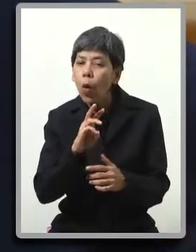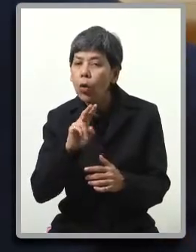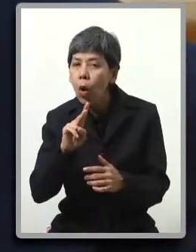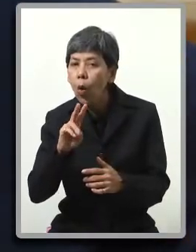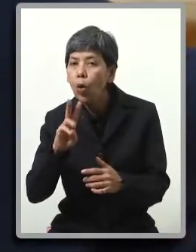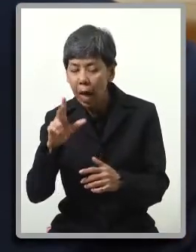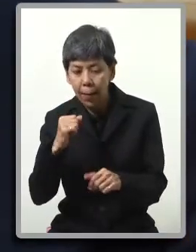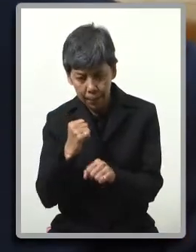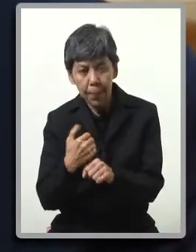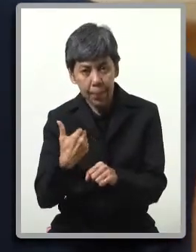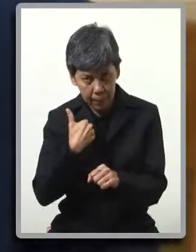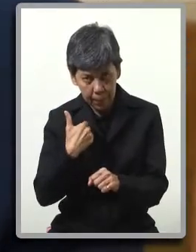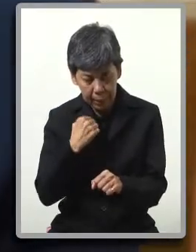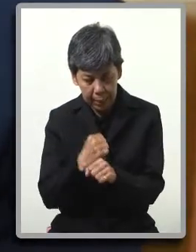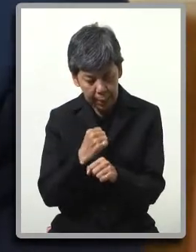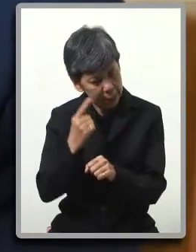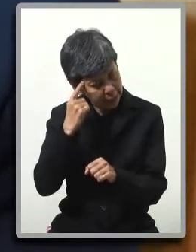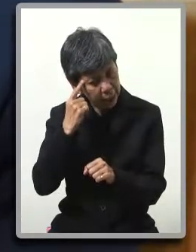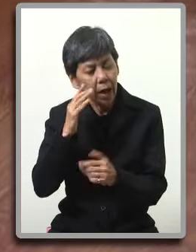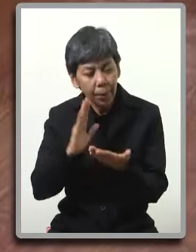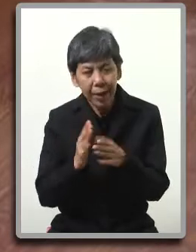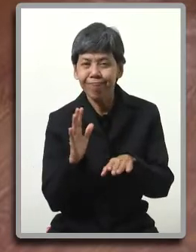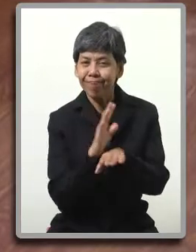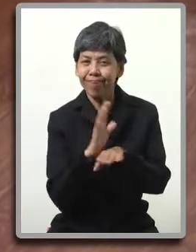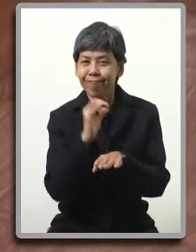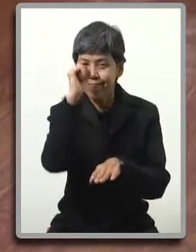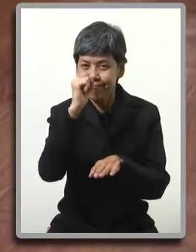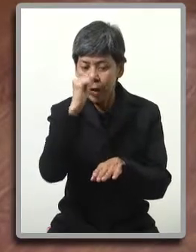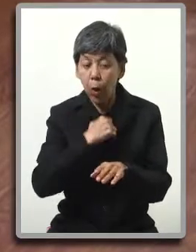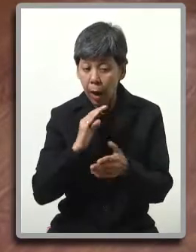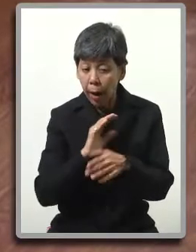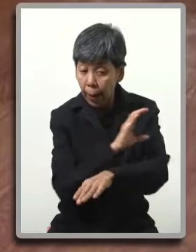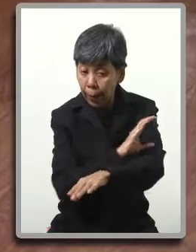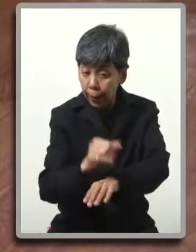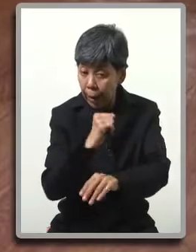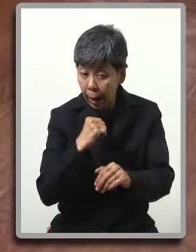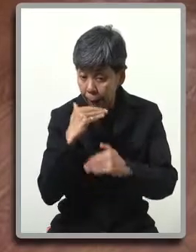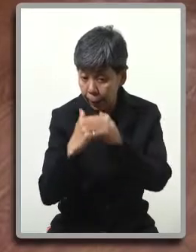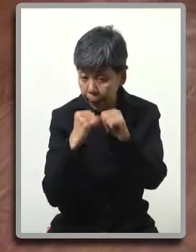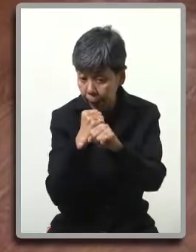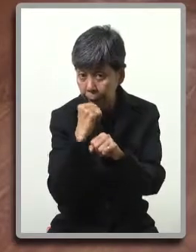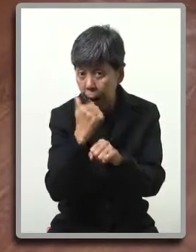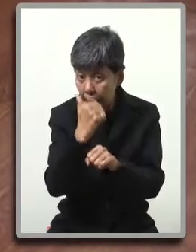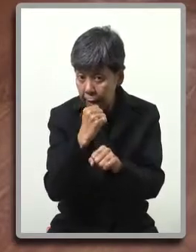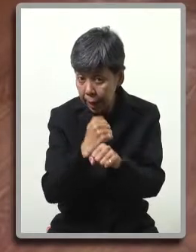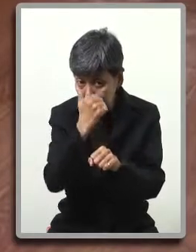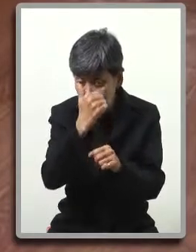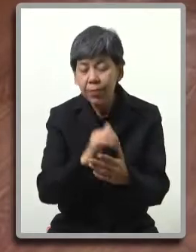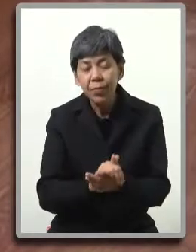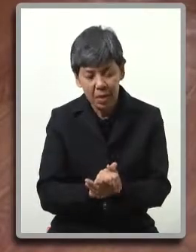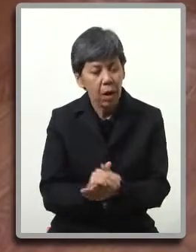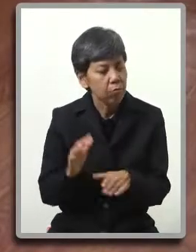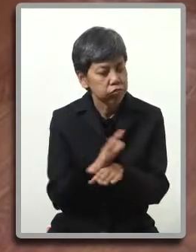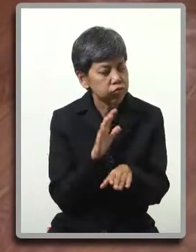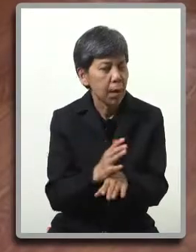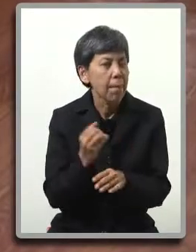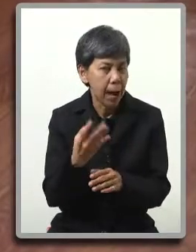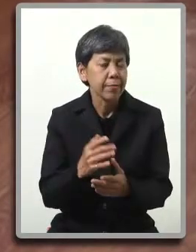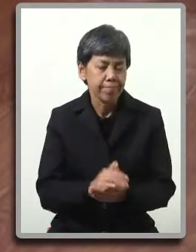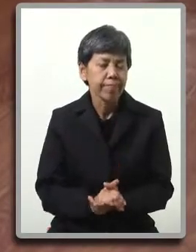มันจะมีจำนวนหนึ่งที่หันกลับมาใช้ขนส่งมวลชนตรงนั้นเราถ้าเราพัฒนาคุณภาพของเราตามเขาทันคนจะหันกลับม